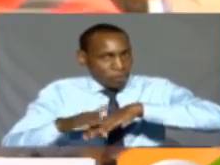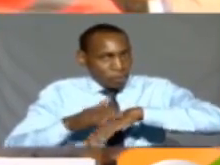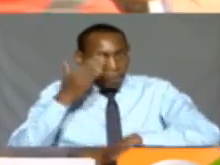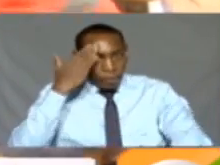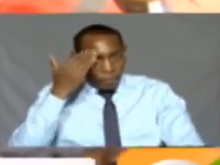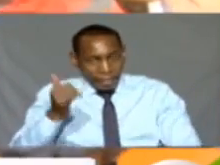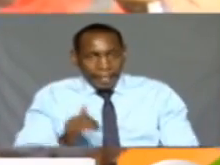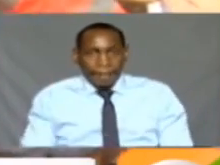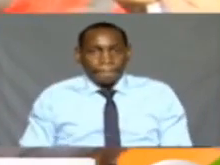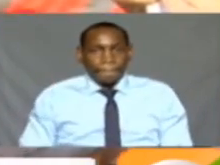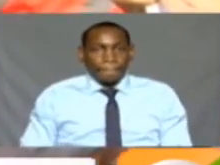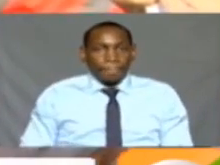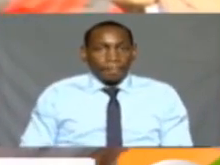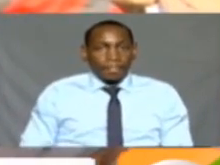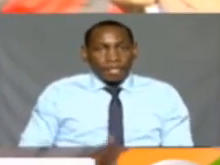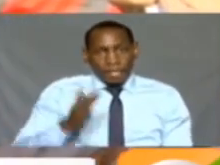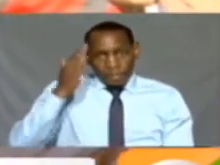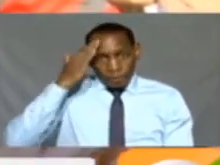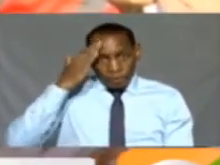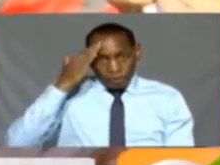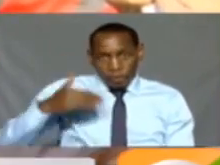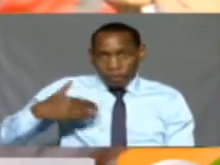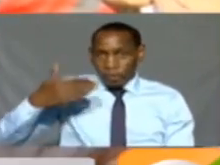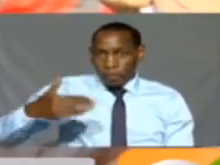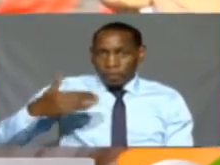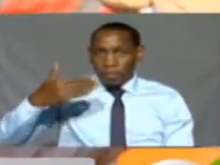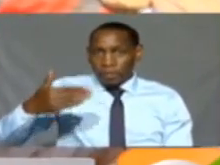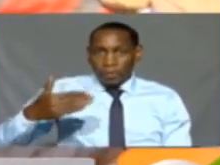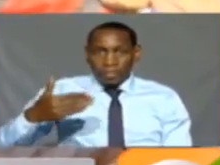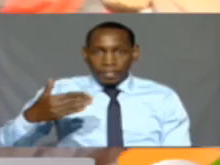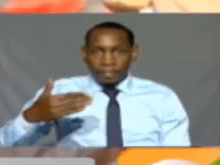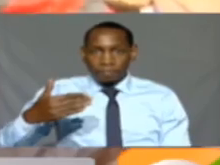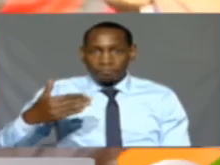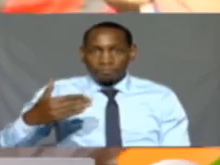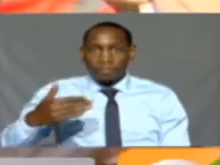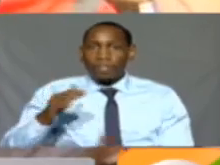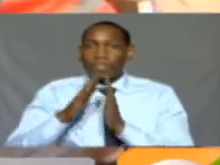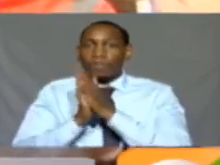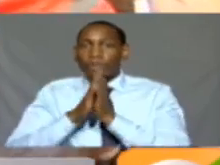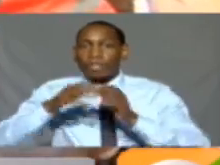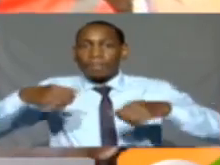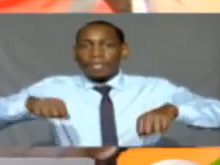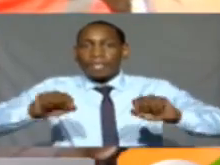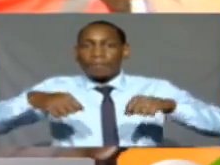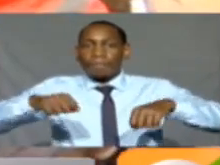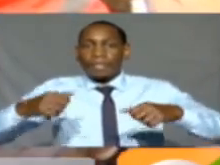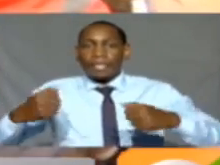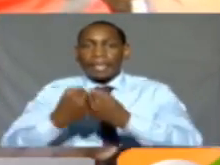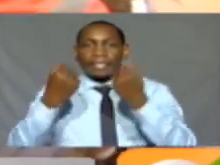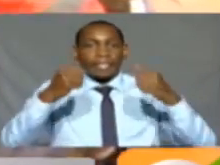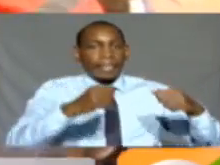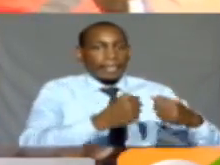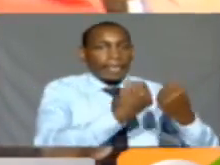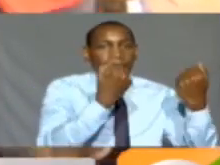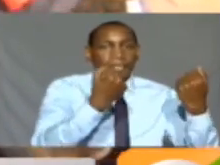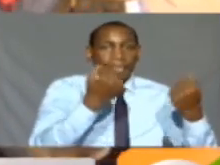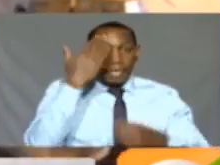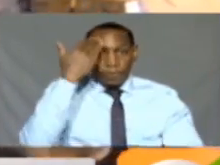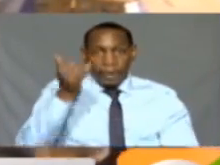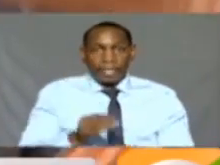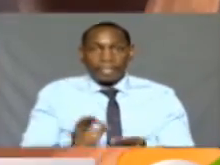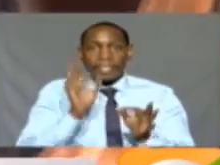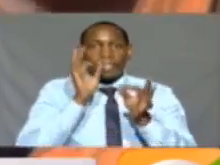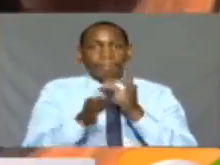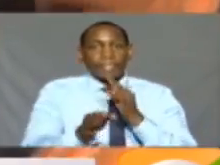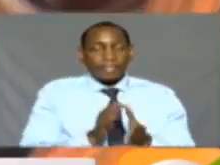Sababu unajua kila mara unasikia pikipiki ya fulani imeanguka, imekongana, imefanya nini kwa sababu ya